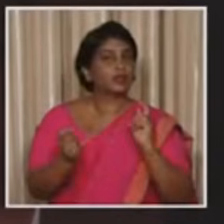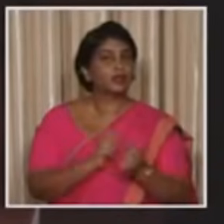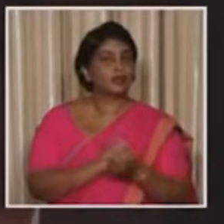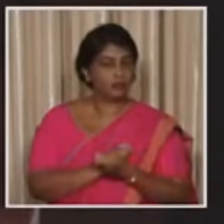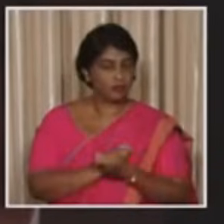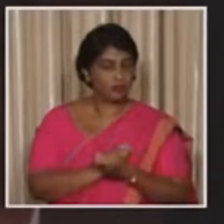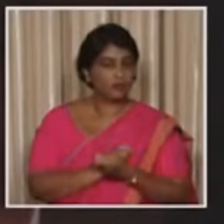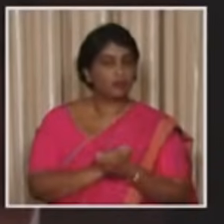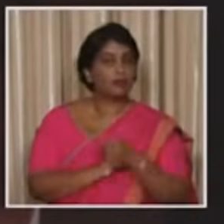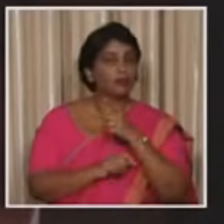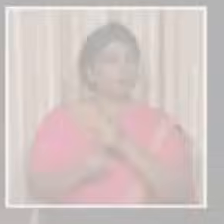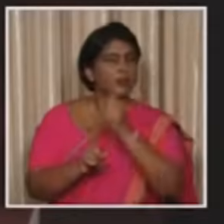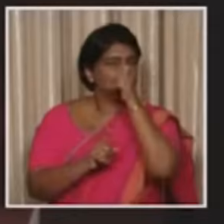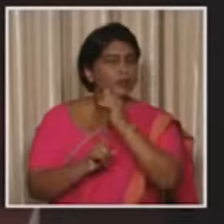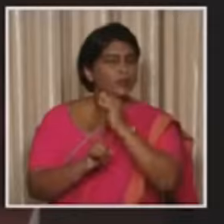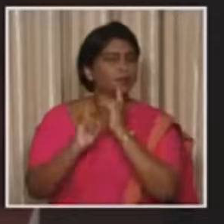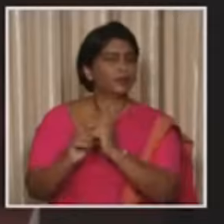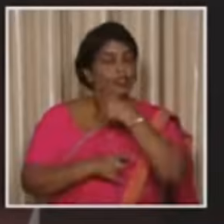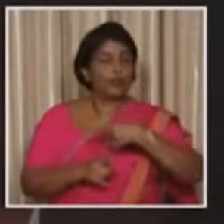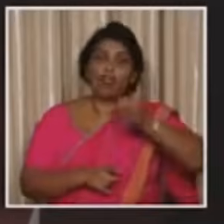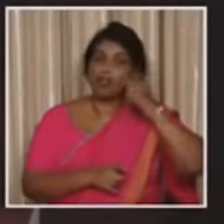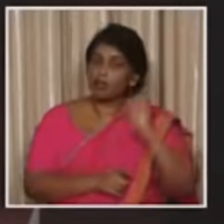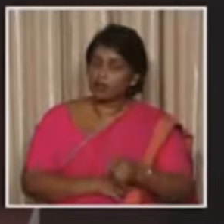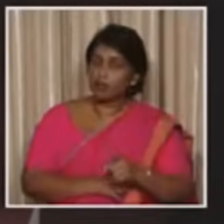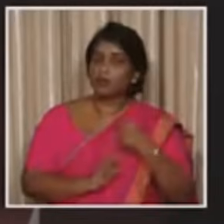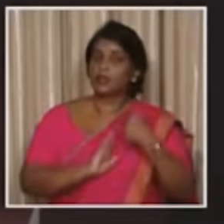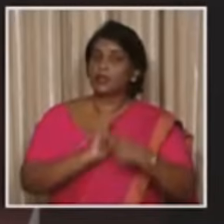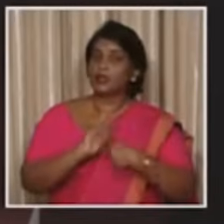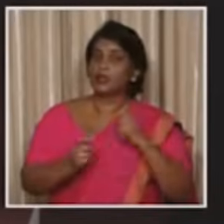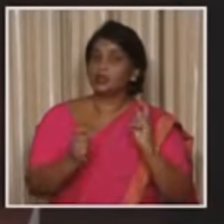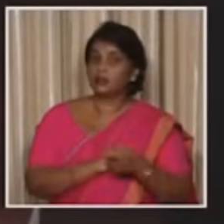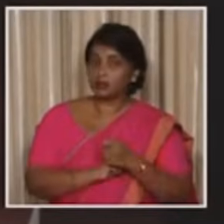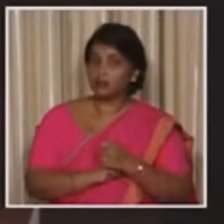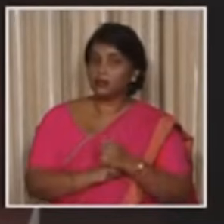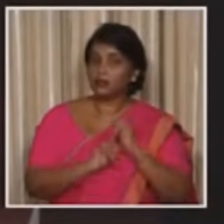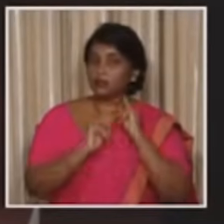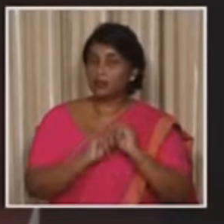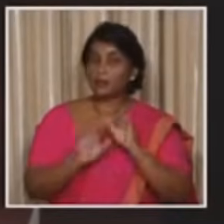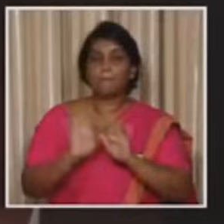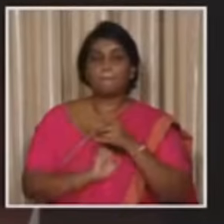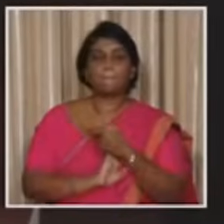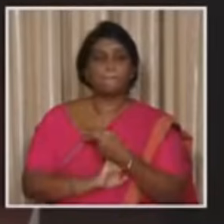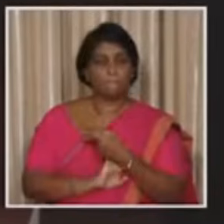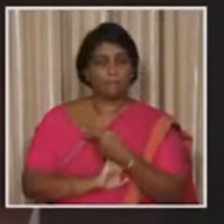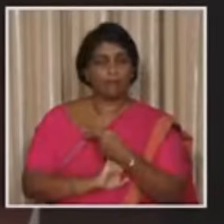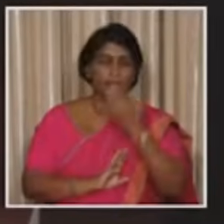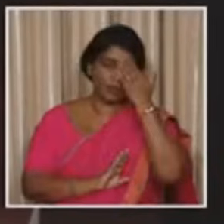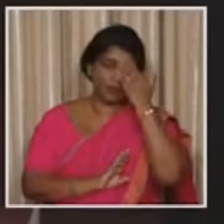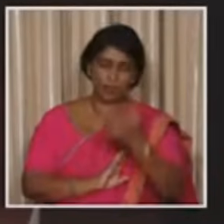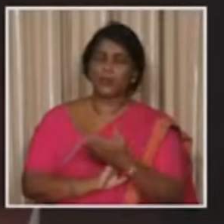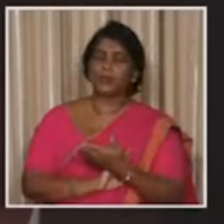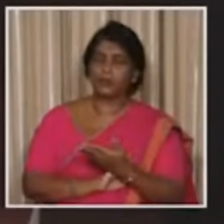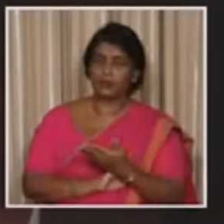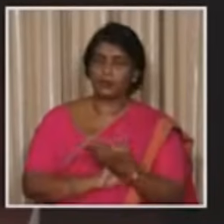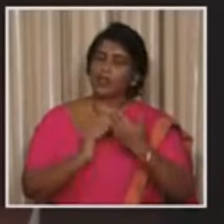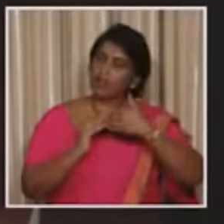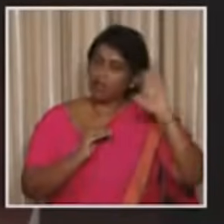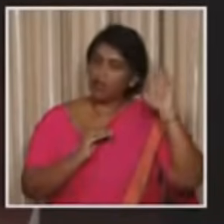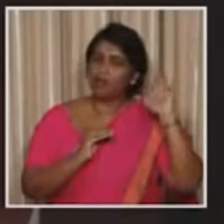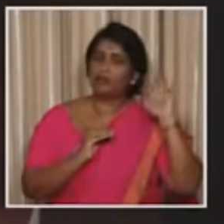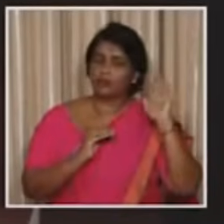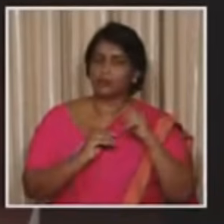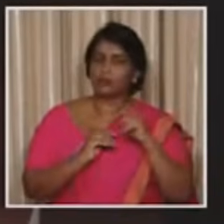के ए दूषण खंडाय मट श्रीलंका क्रिकेट दूषित परिपालने करुणा करला इवत